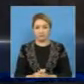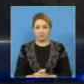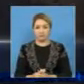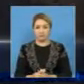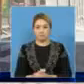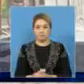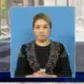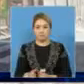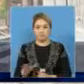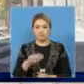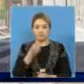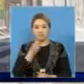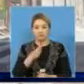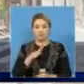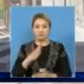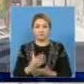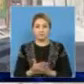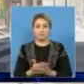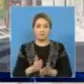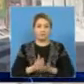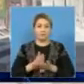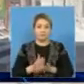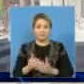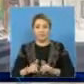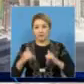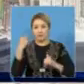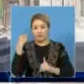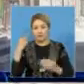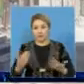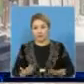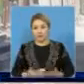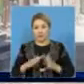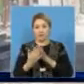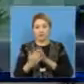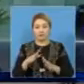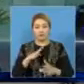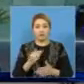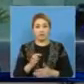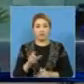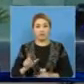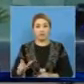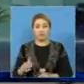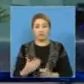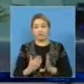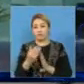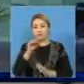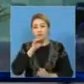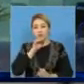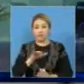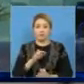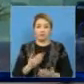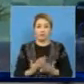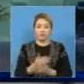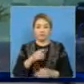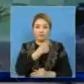Все будет нормально. Безусловно, важнейшим аспектом в направлении повышения качества жизни населения играет обеспечение людей высокопрофессиональной и